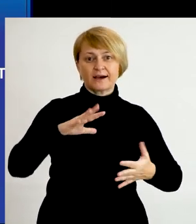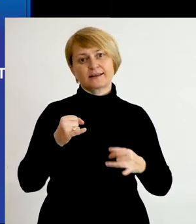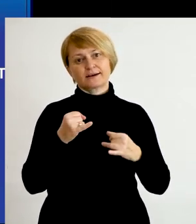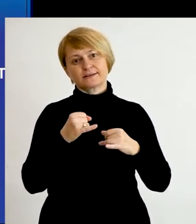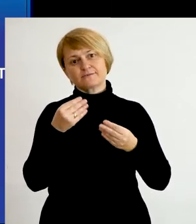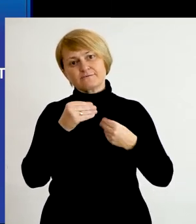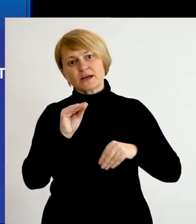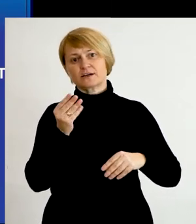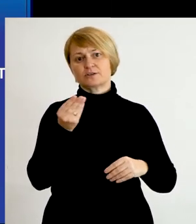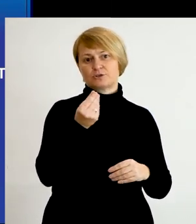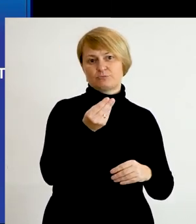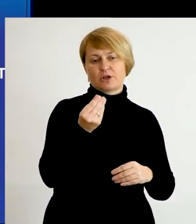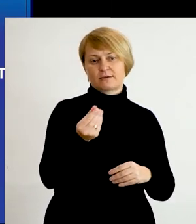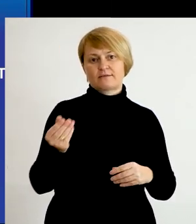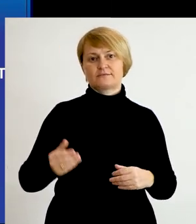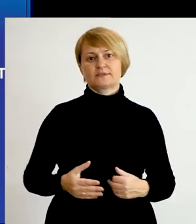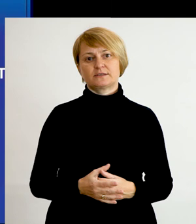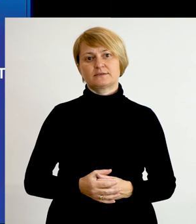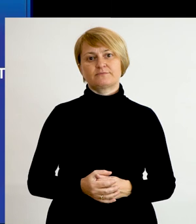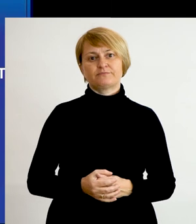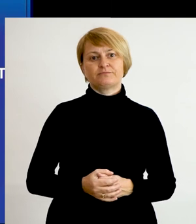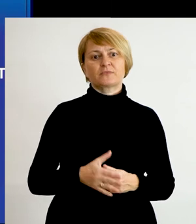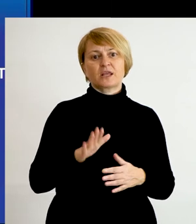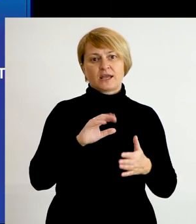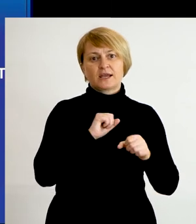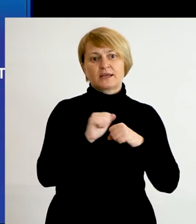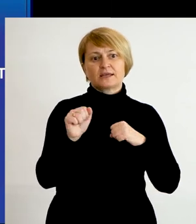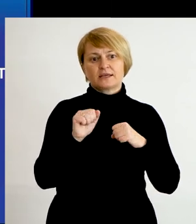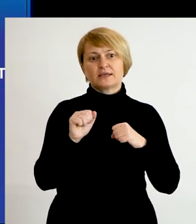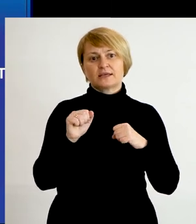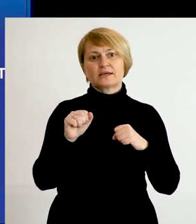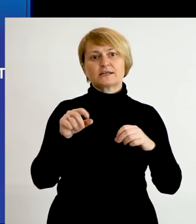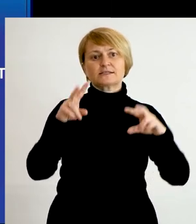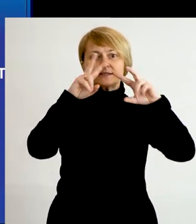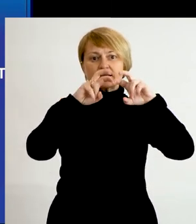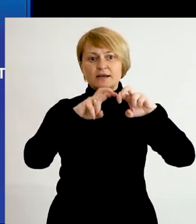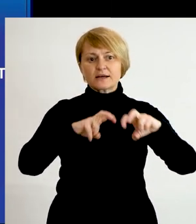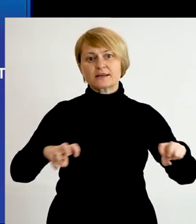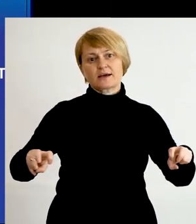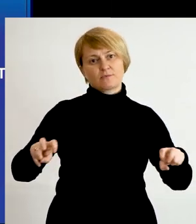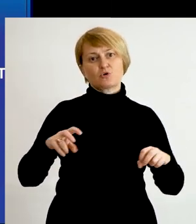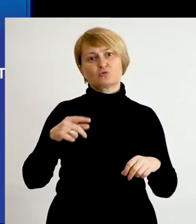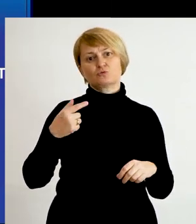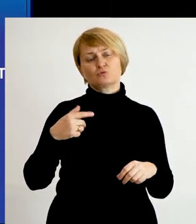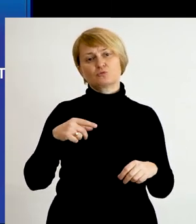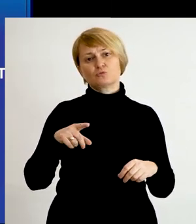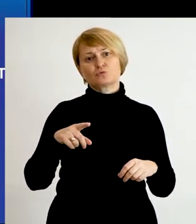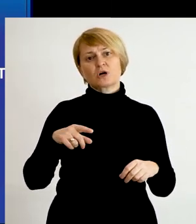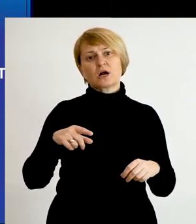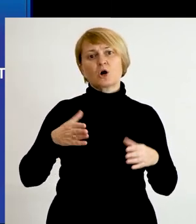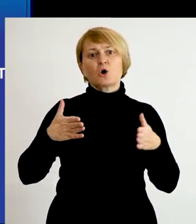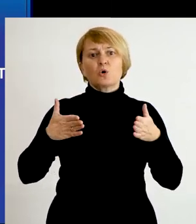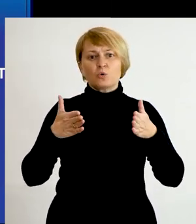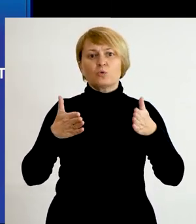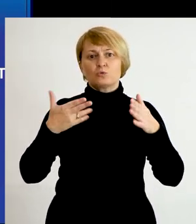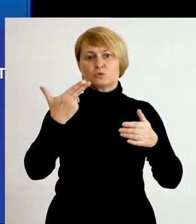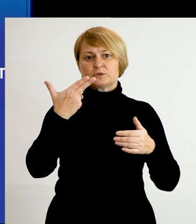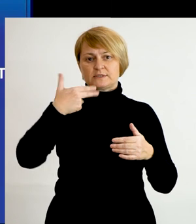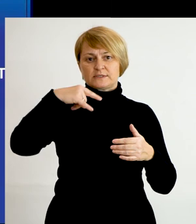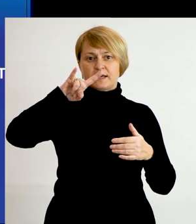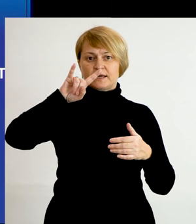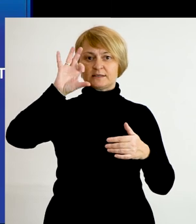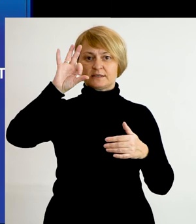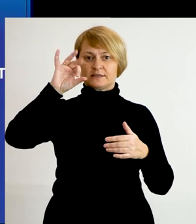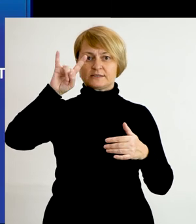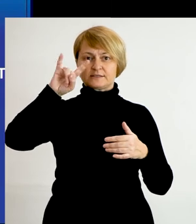są większe środki. Mamy też nareszcie remont, którego doczekamy się przy Nysy Łużyckiej. To